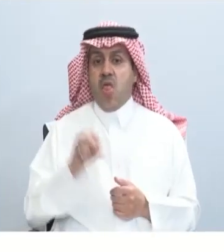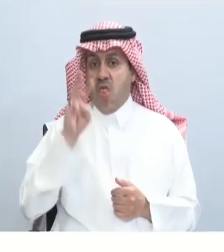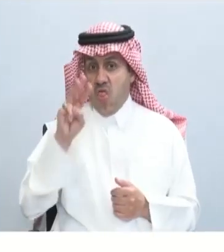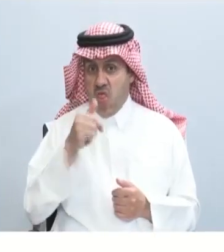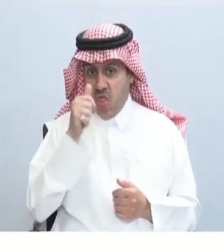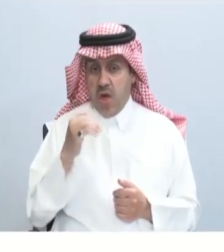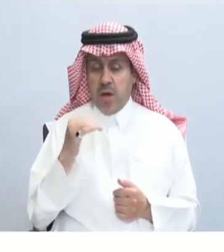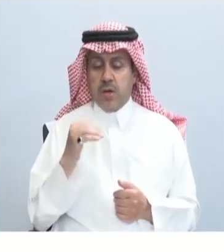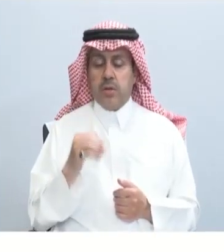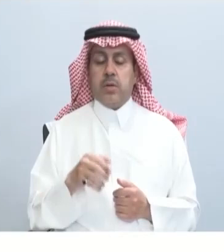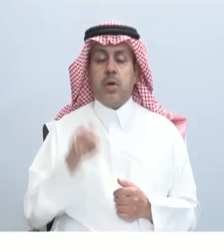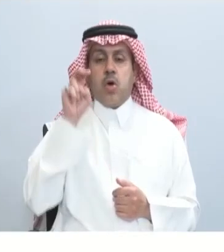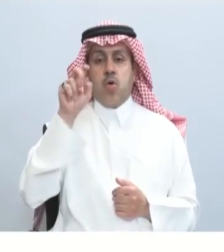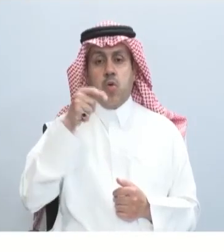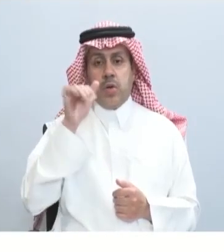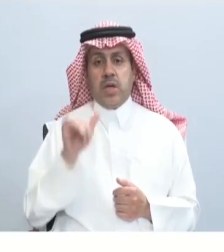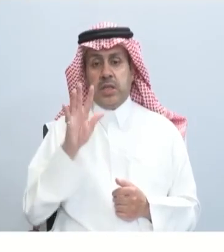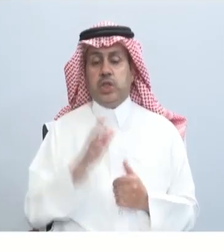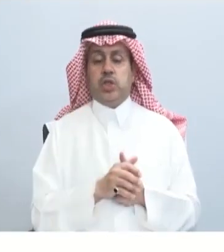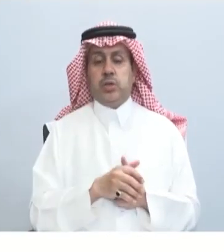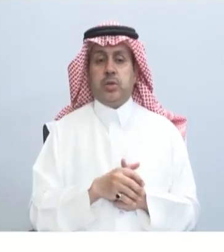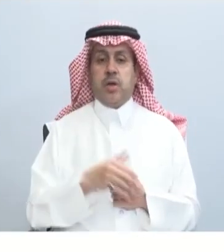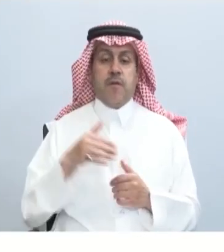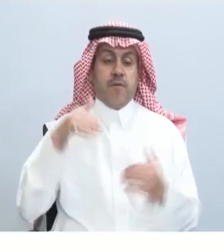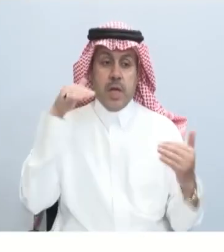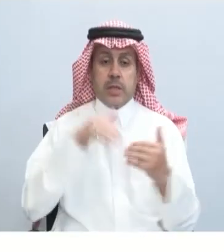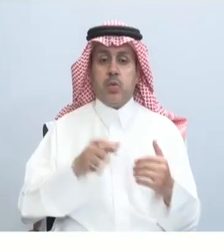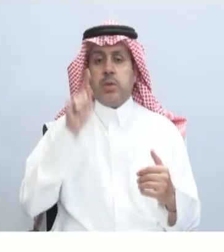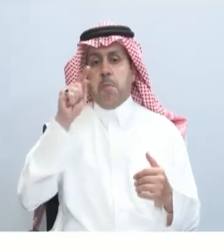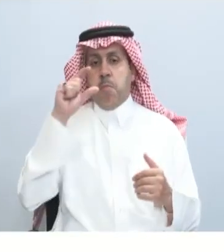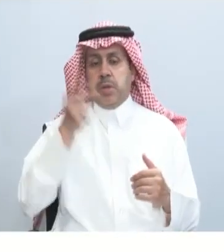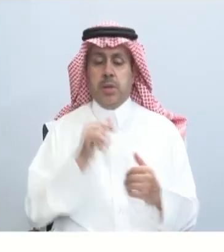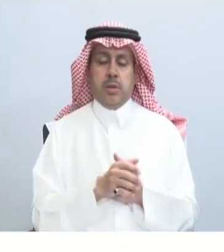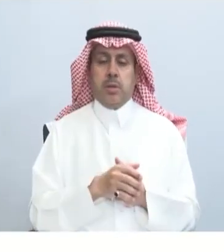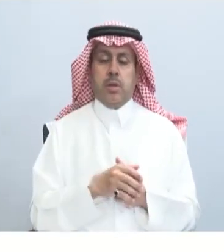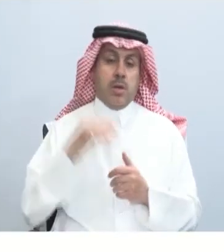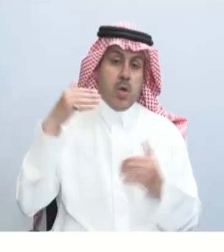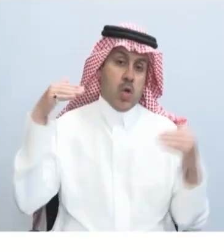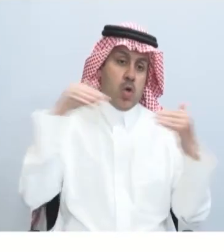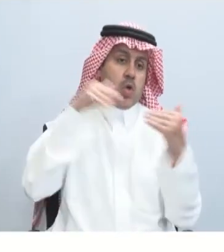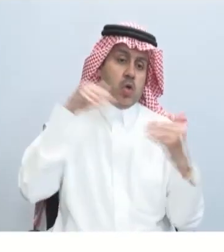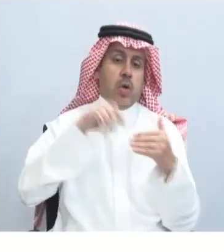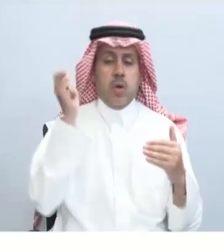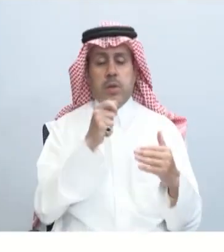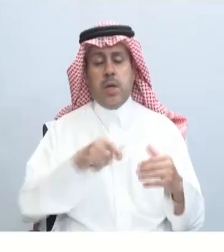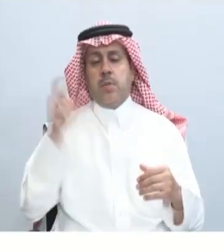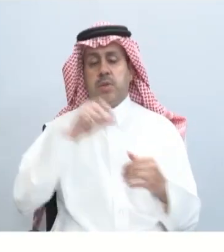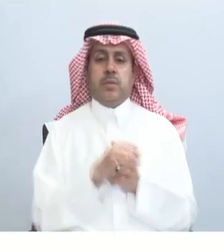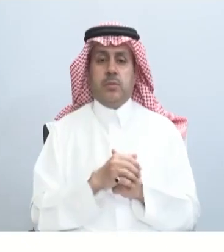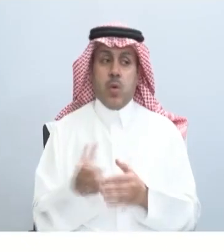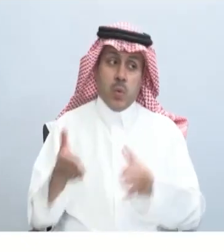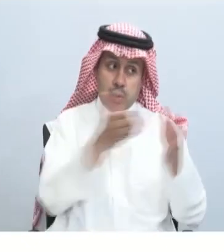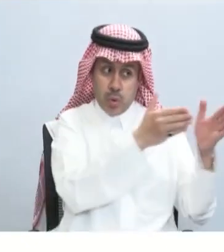متى في غز بدر فجهز جيشا لقتال المسلمين واتجهوا به نحو